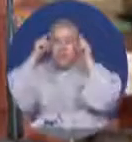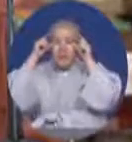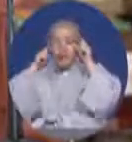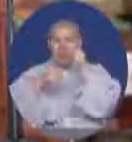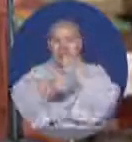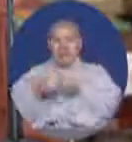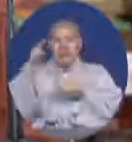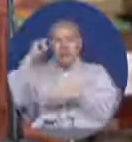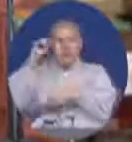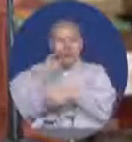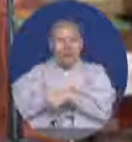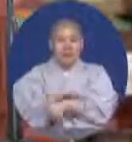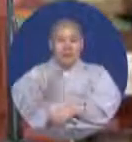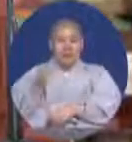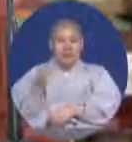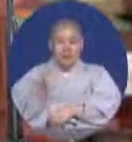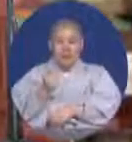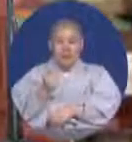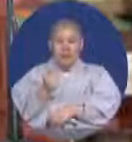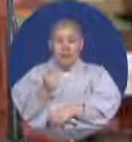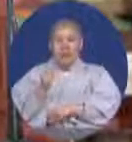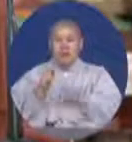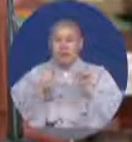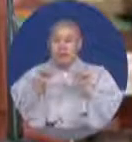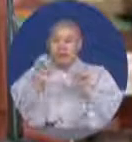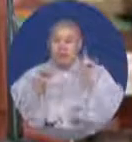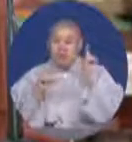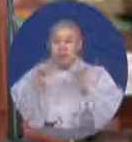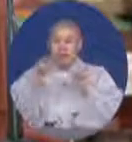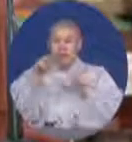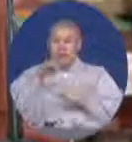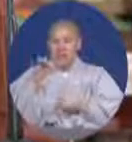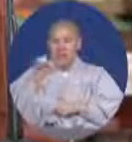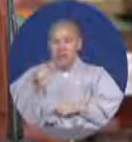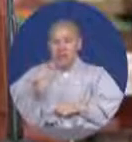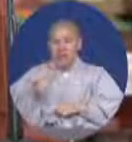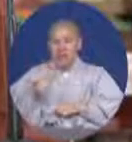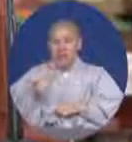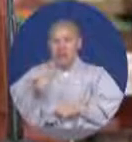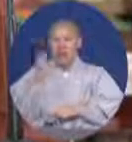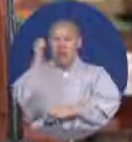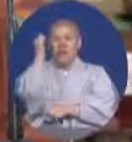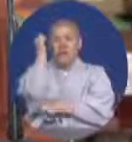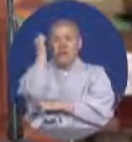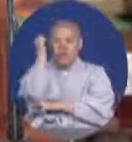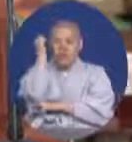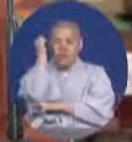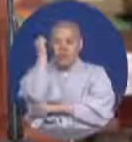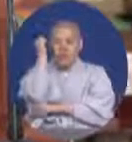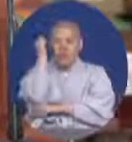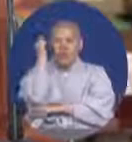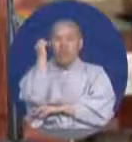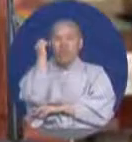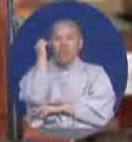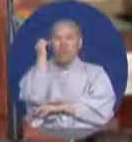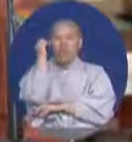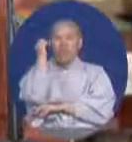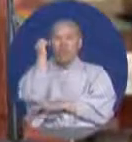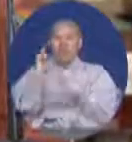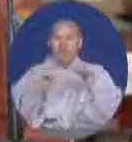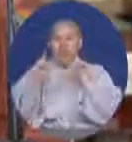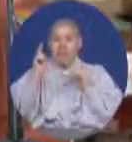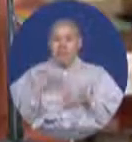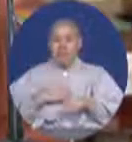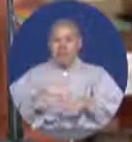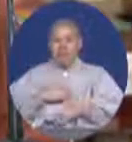지혜로서 그 색의 실체를 알았다 이 소리예요. 색의